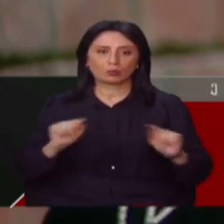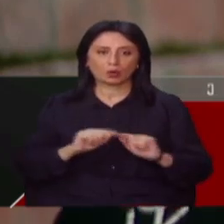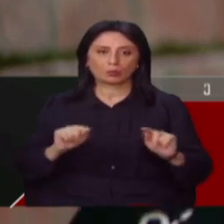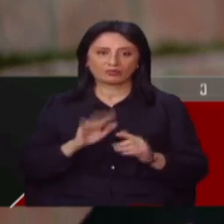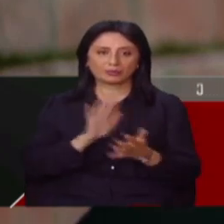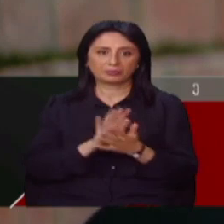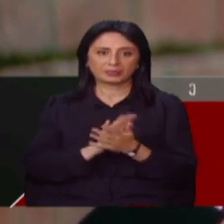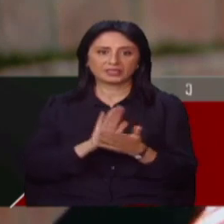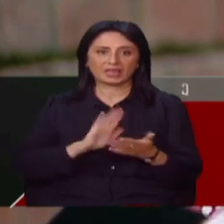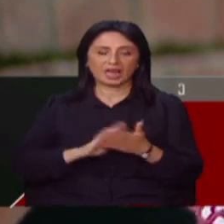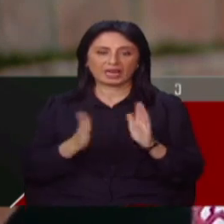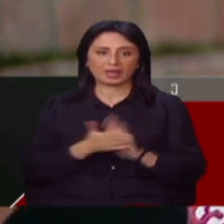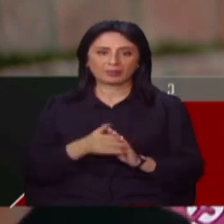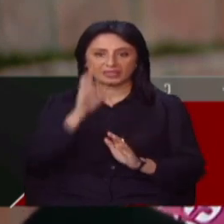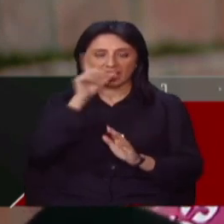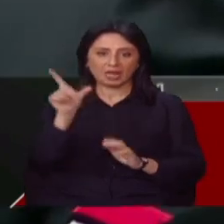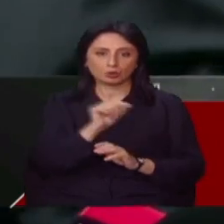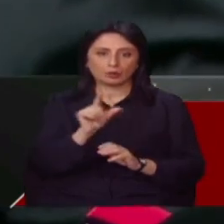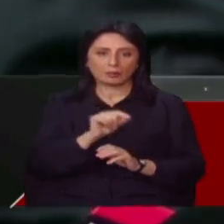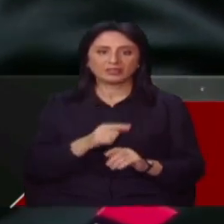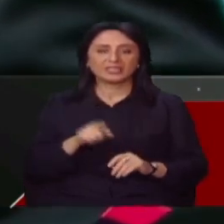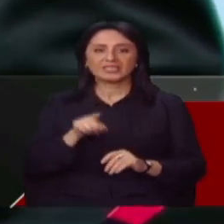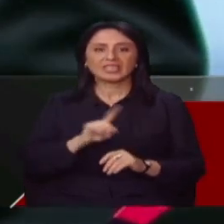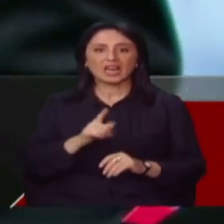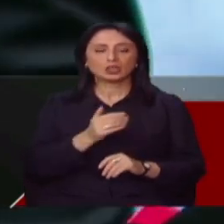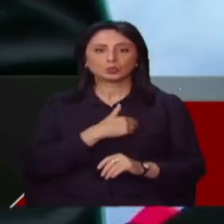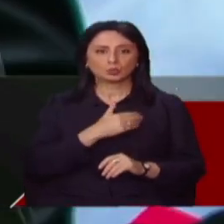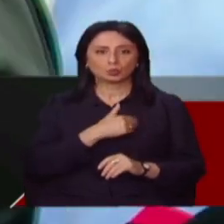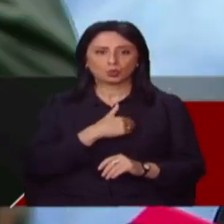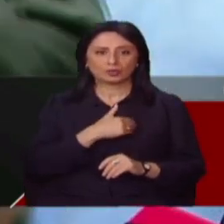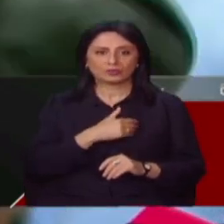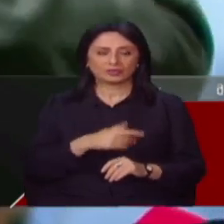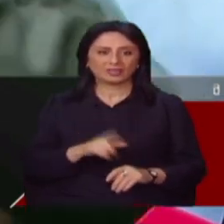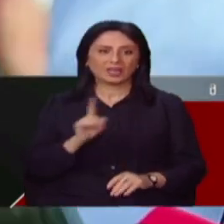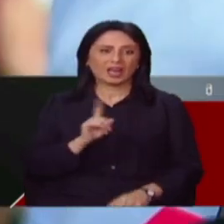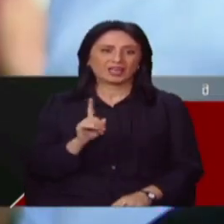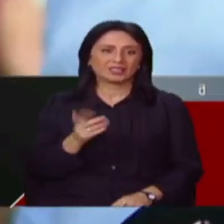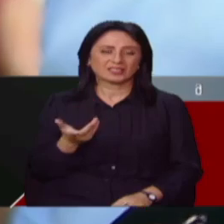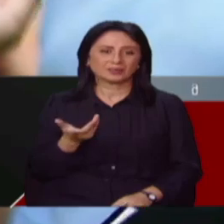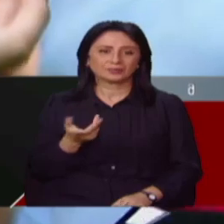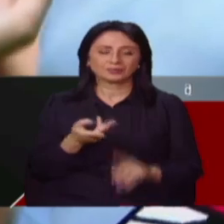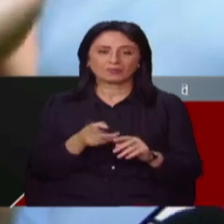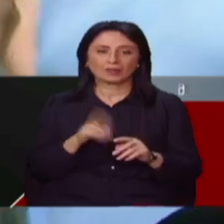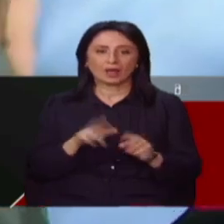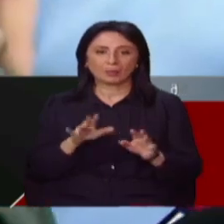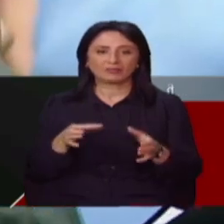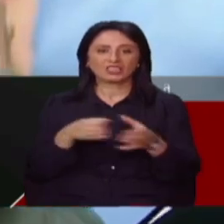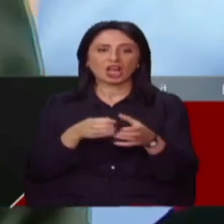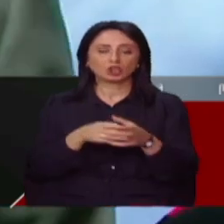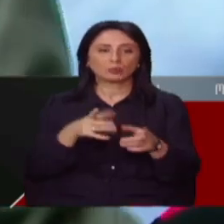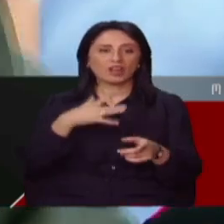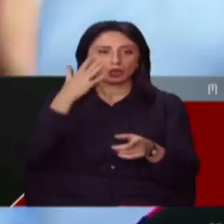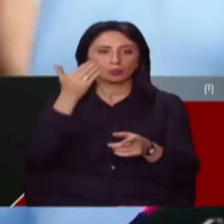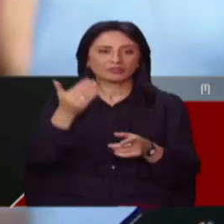პროპაგანდისტულ ბინძურ გარიგებებზე ხელისუფლებასთან ის რაც უნდოდა რაღაცა ამ დაჯგუფებას